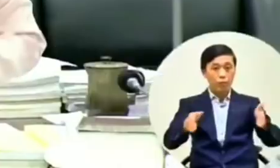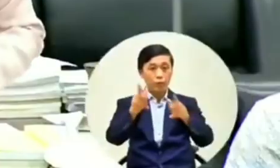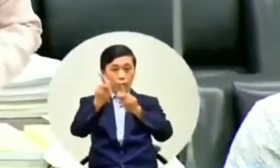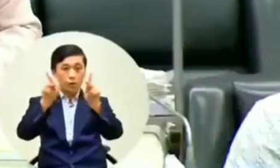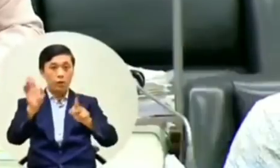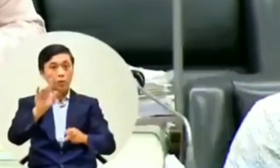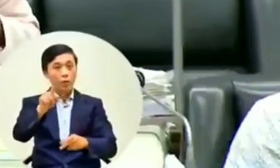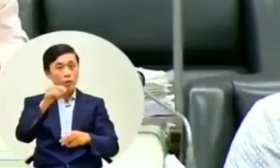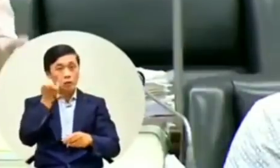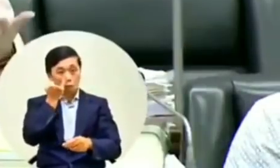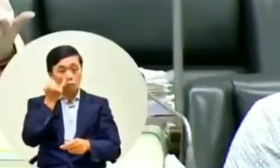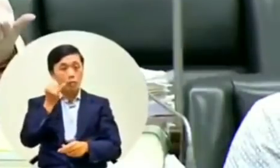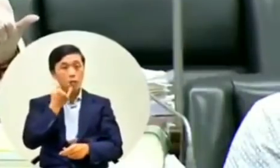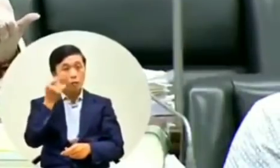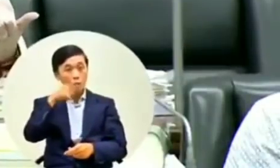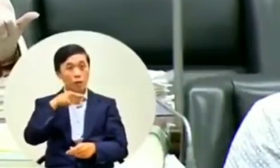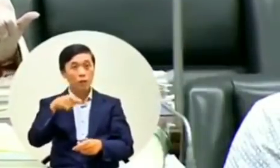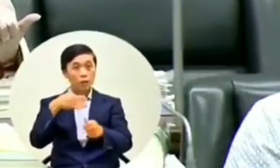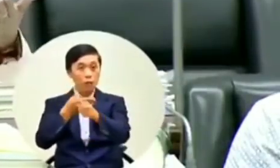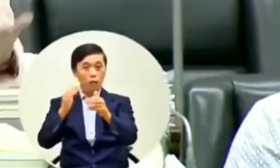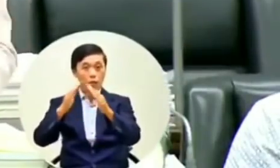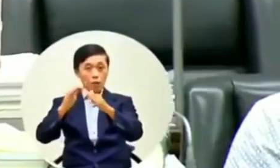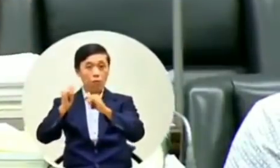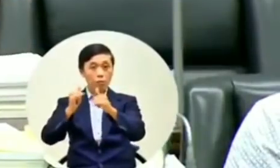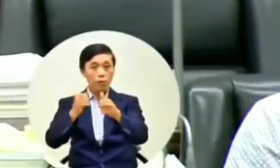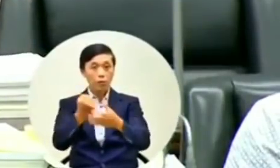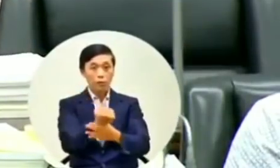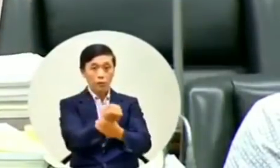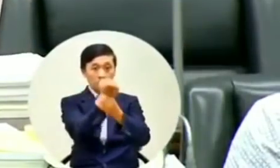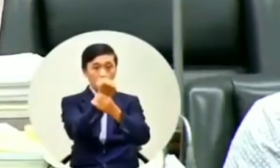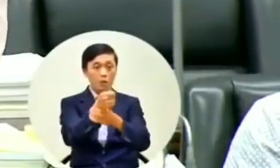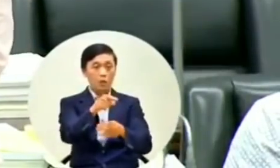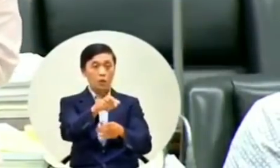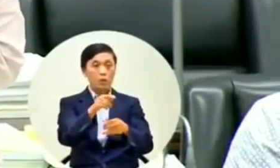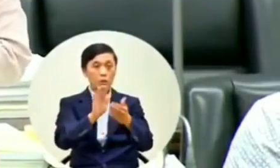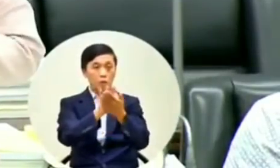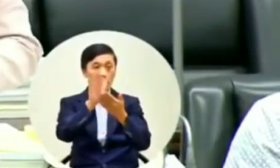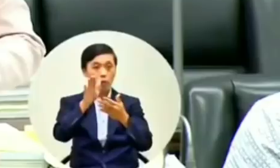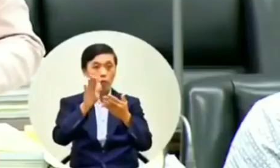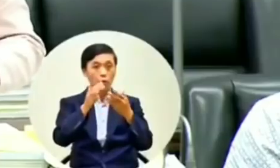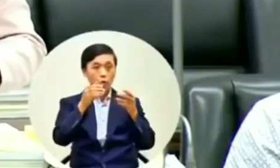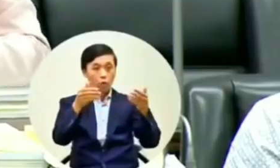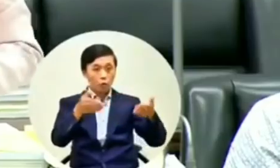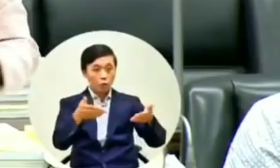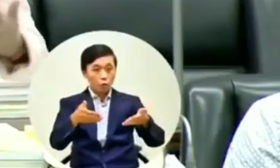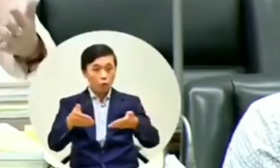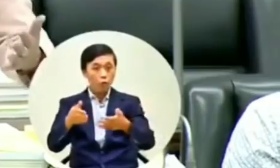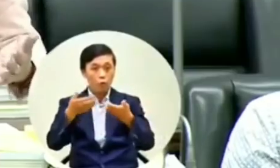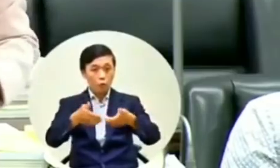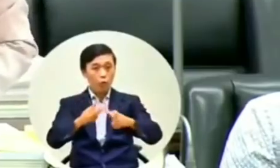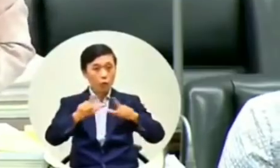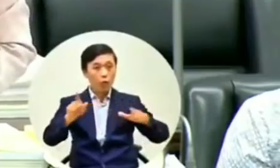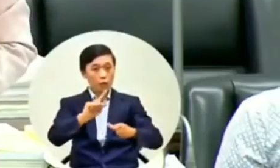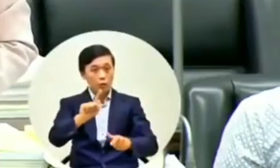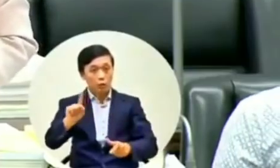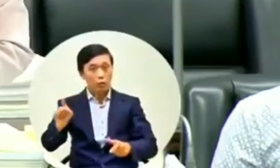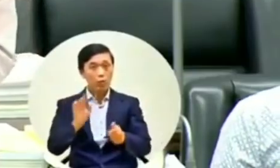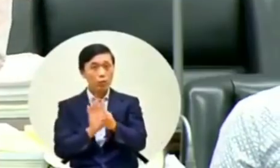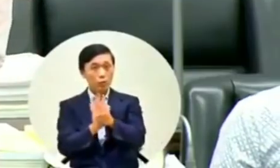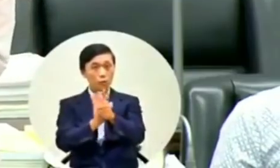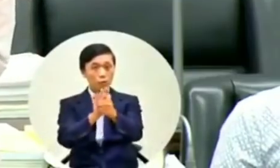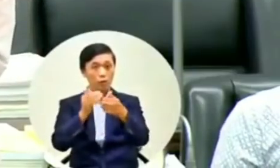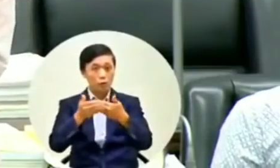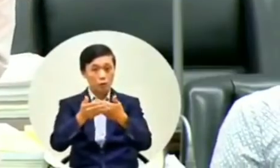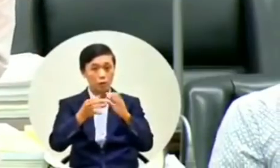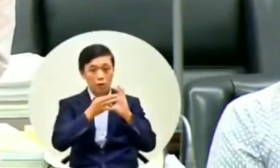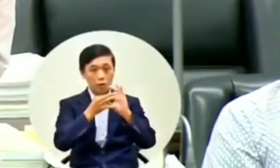诺呢？让我们市民可以全力的来支持你，你这些未来重大的一些建设方案，我们可以继续的来推动。启